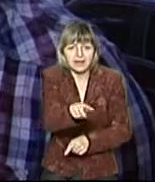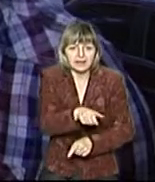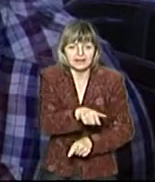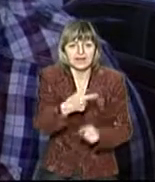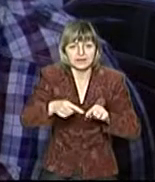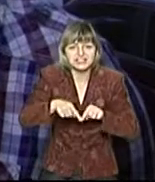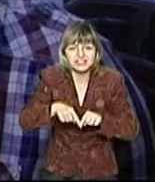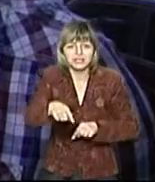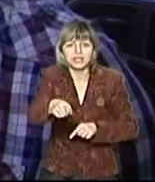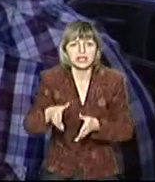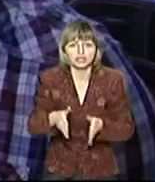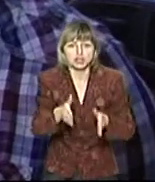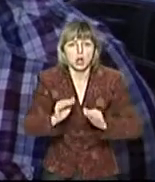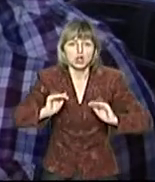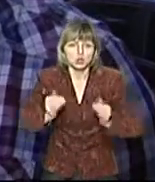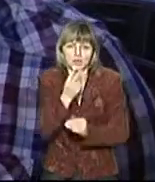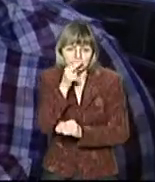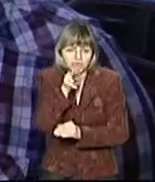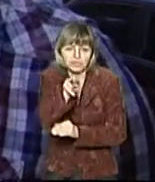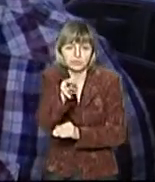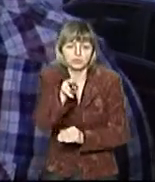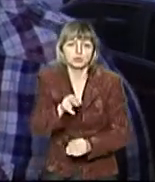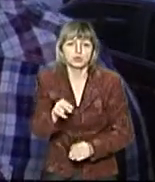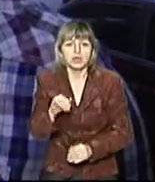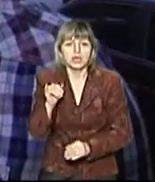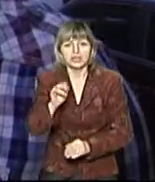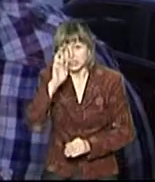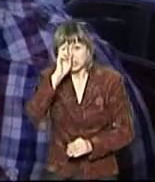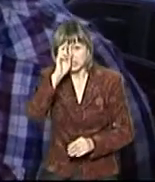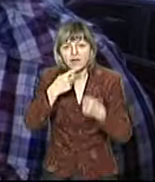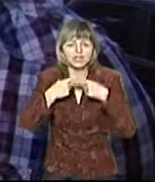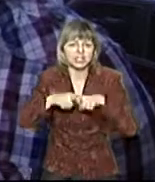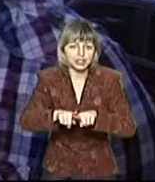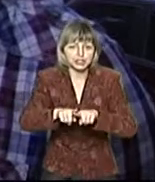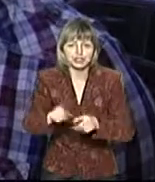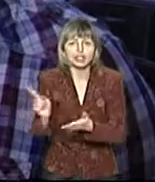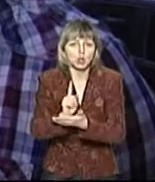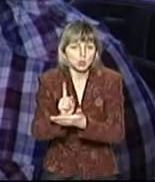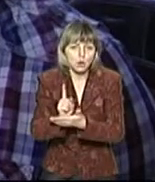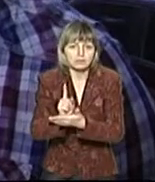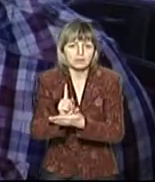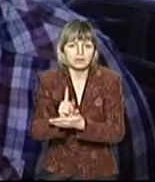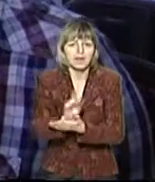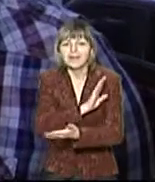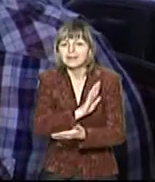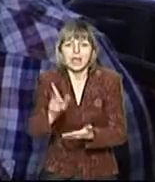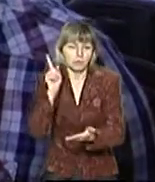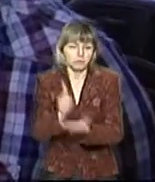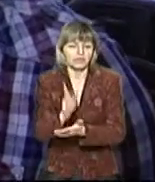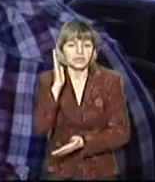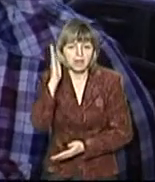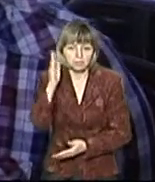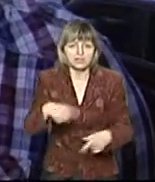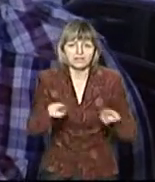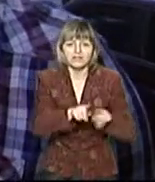ділянці дороги з обмеженою видимістю згідно державних технічних норм не повинна бути. У